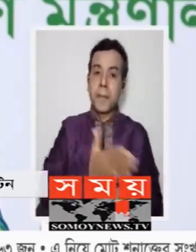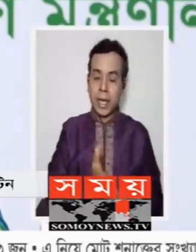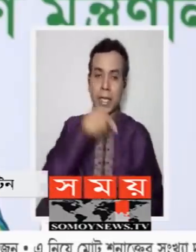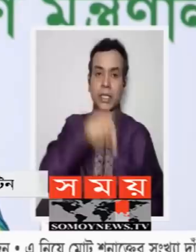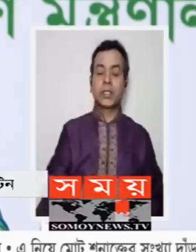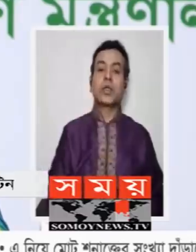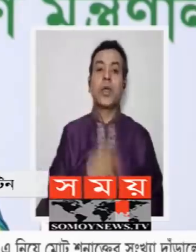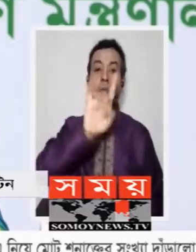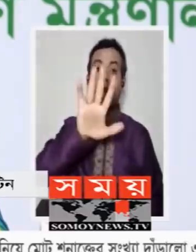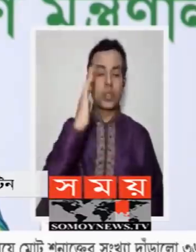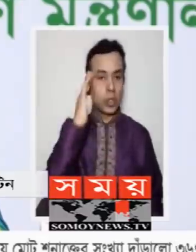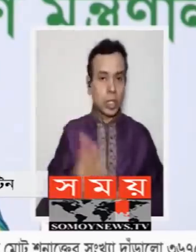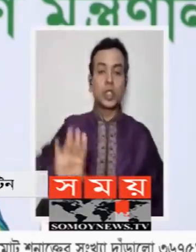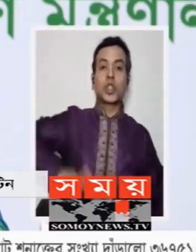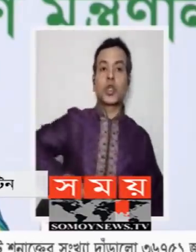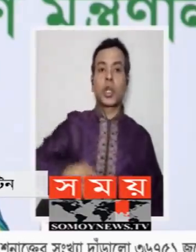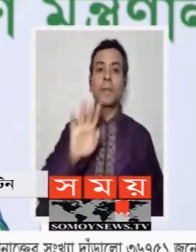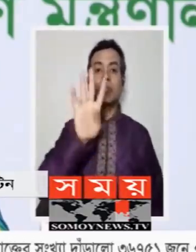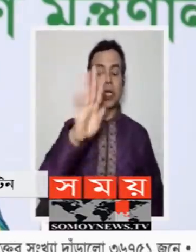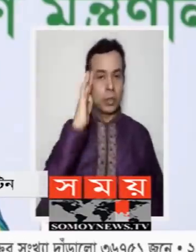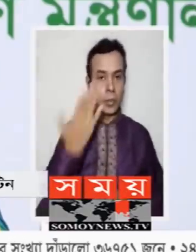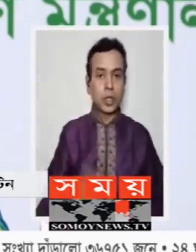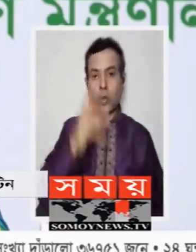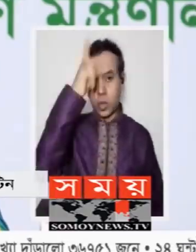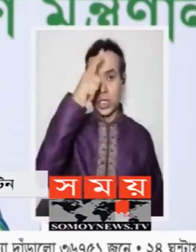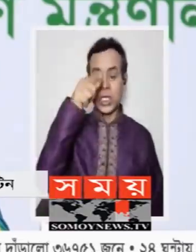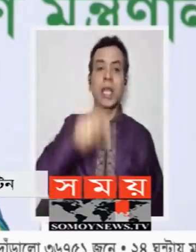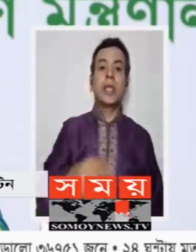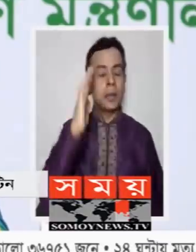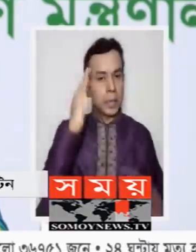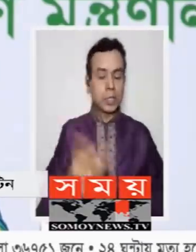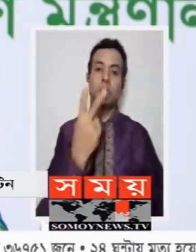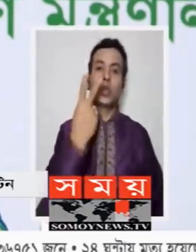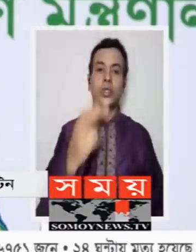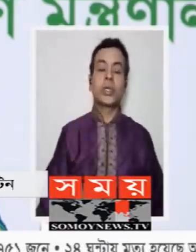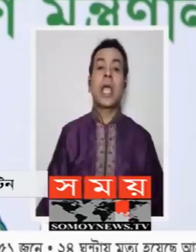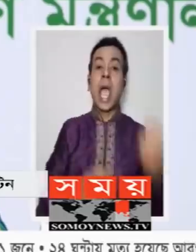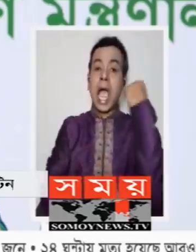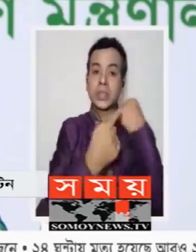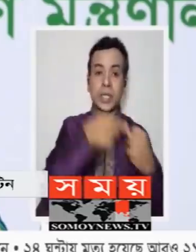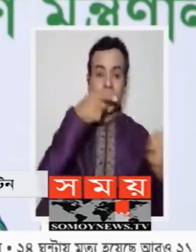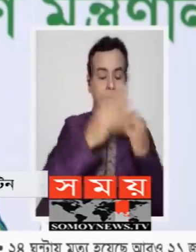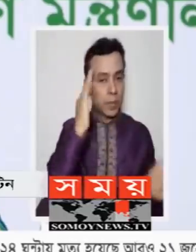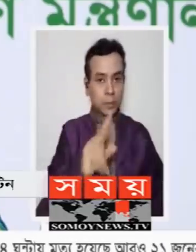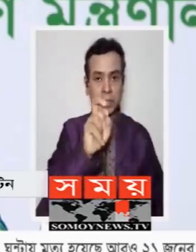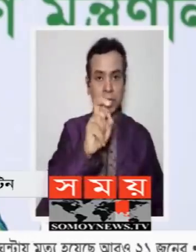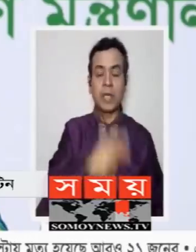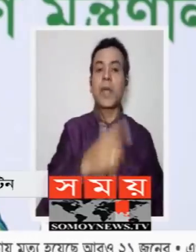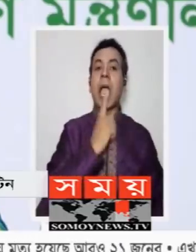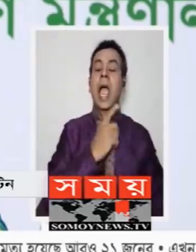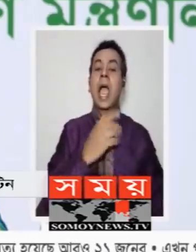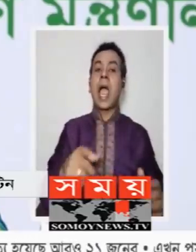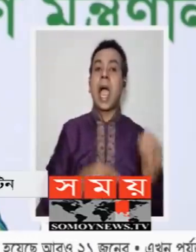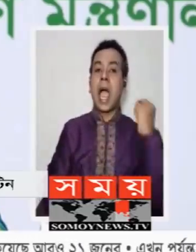71 থেকে 80 বছরে 1 জন এবং 81 থেকে 90 বছরে 1 জন। ঢাকা যদি আমরা এলাকা দেখি, ঢাকা ডিভিশনের 15 জন,